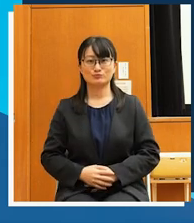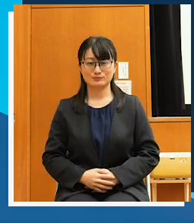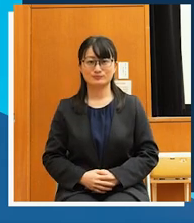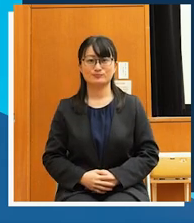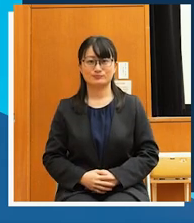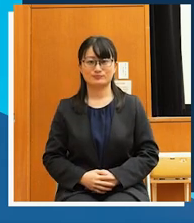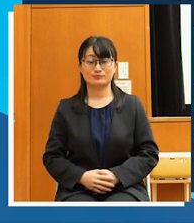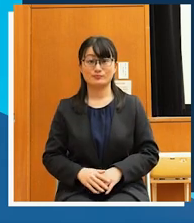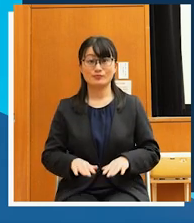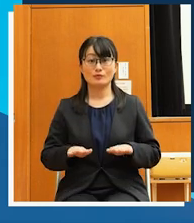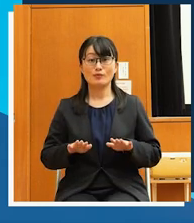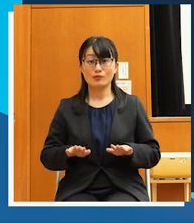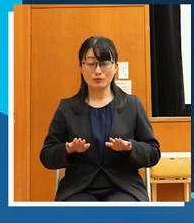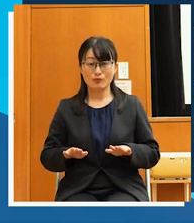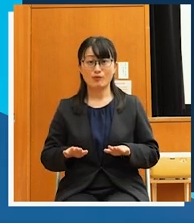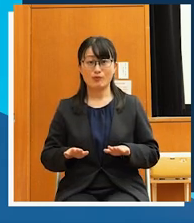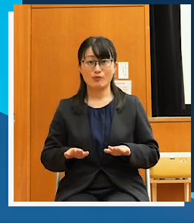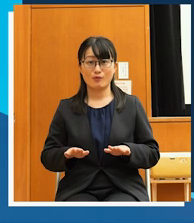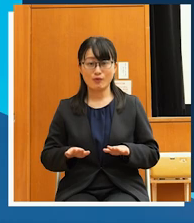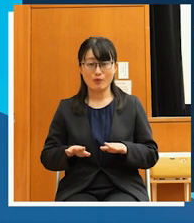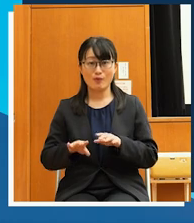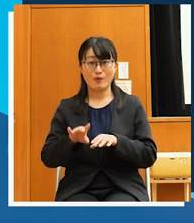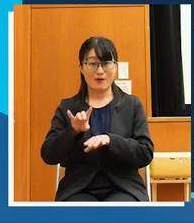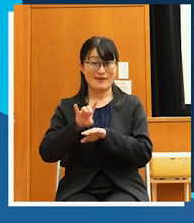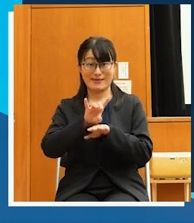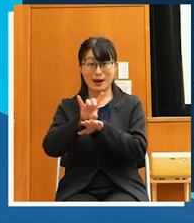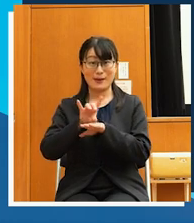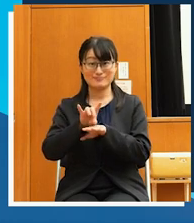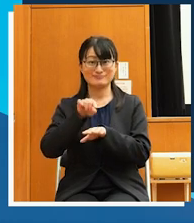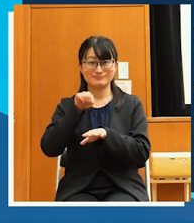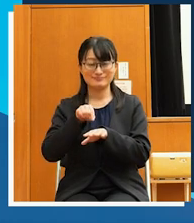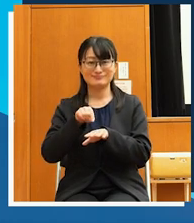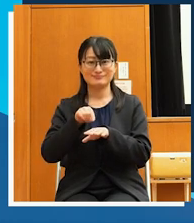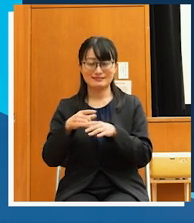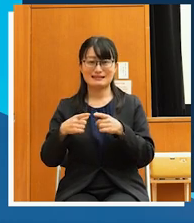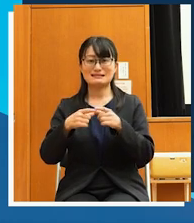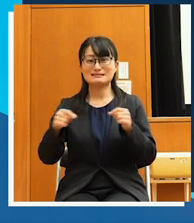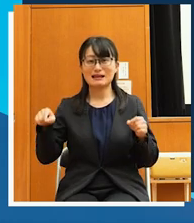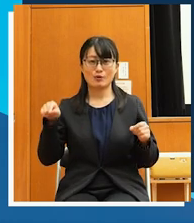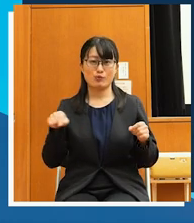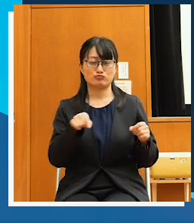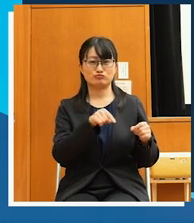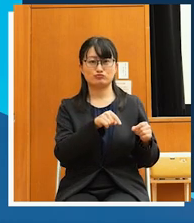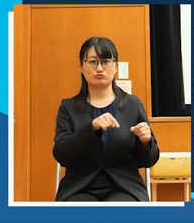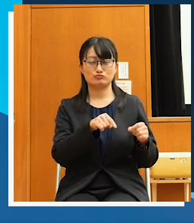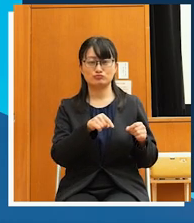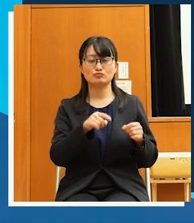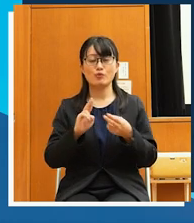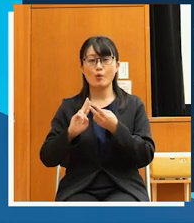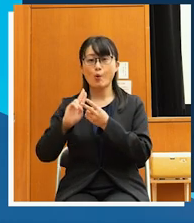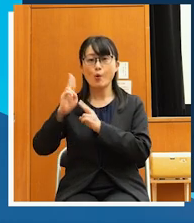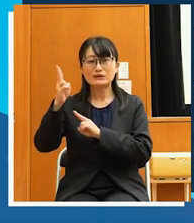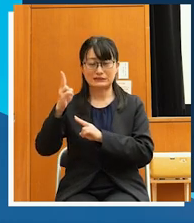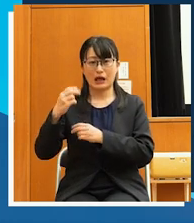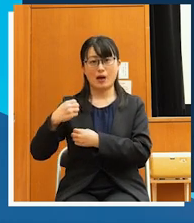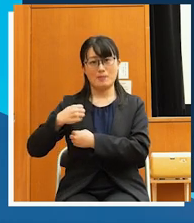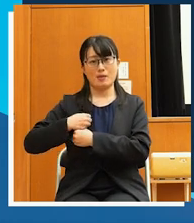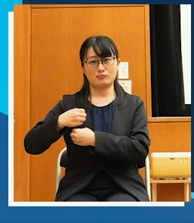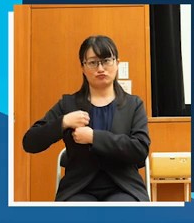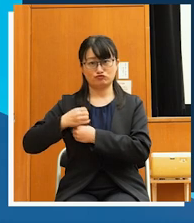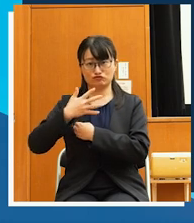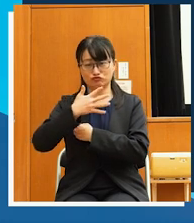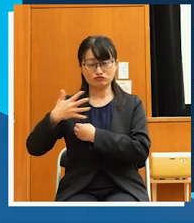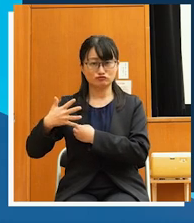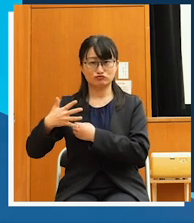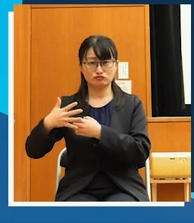このデ一次の東キャラバンというのは全国に沖縄の米軍基地の問題を少しでも知って